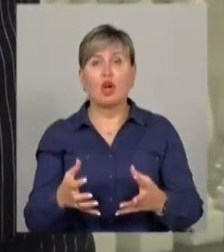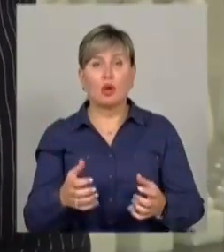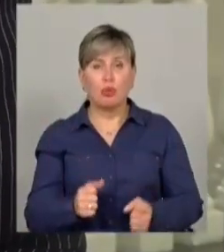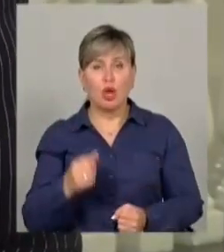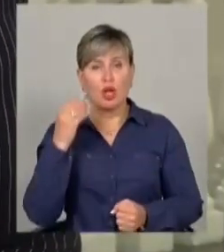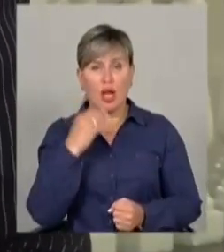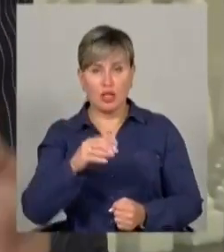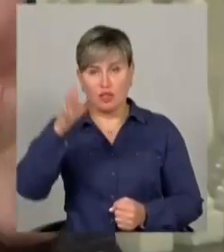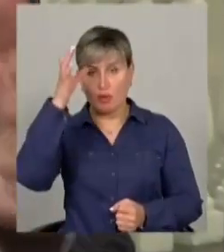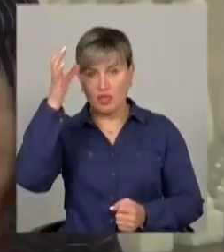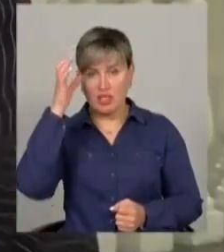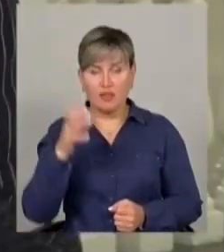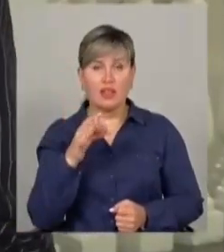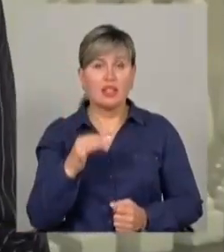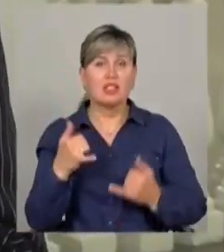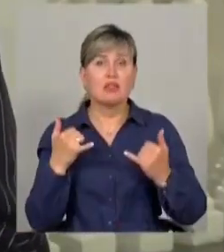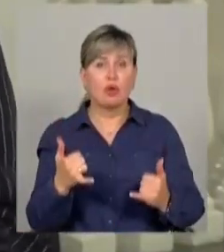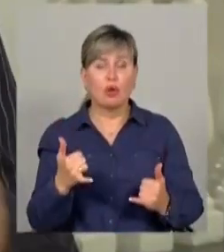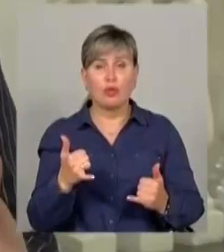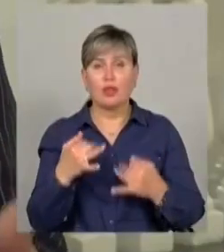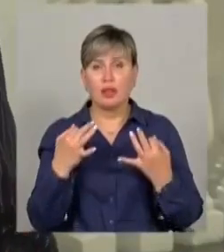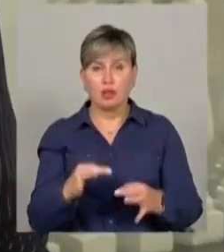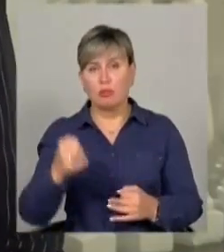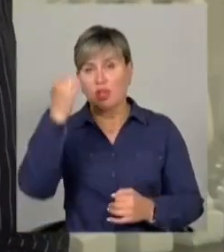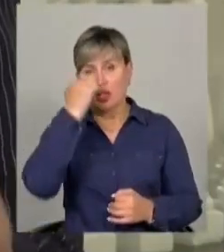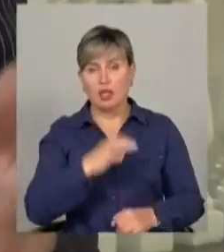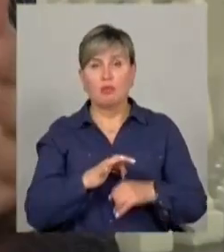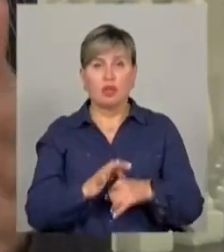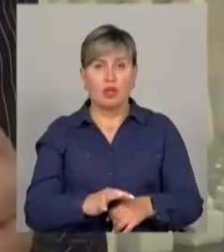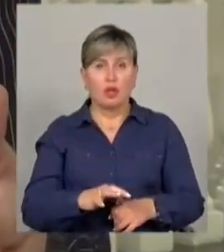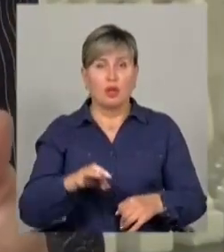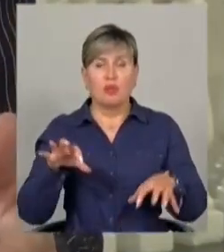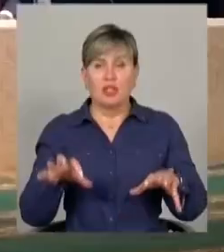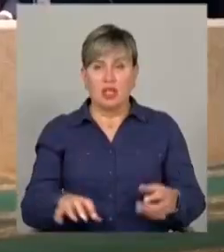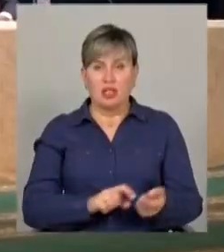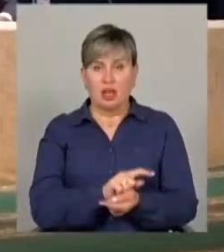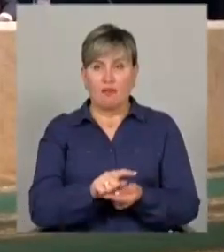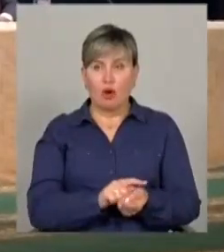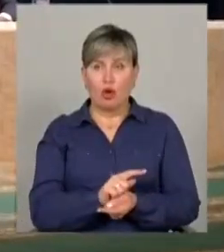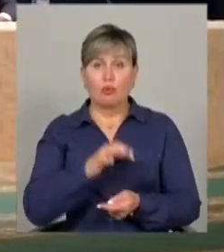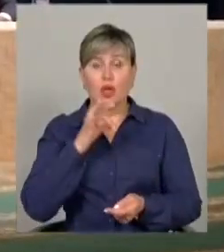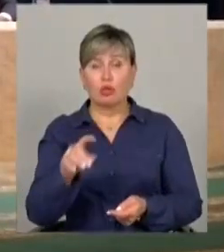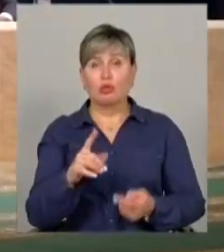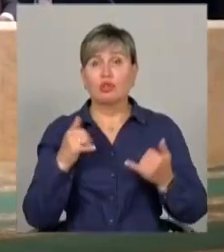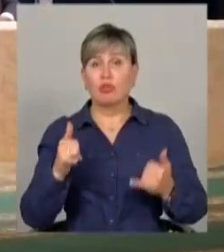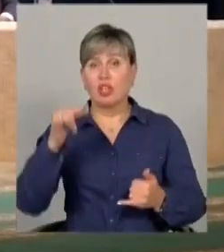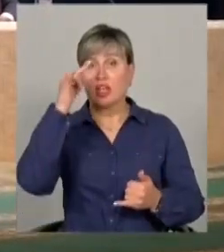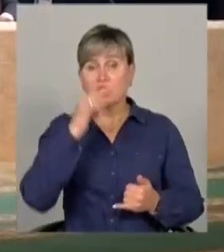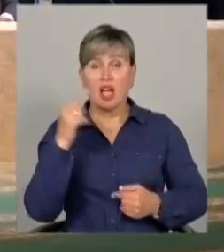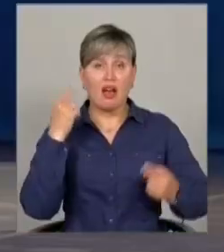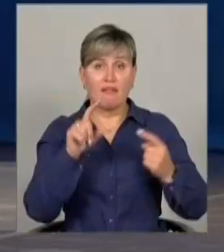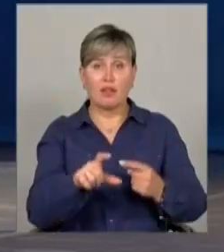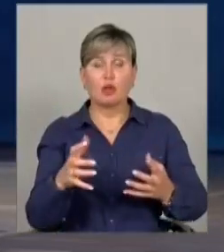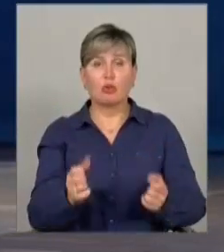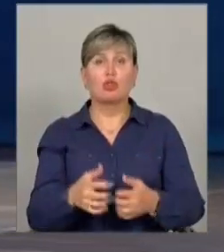качественное образование и сегодня оно доступно благодаря проводимым президентским реформам отметим сегодня казахстанские авторы